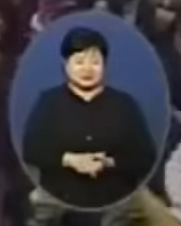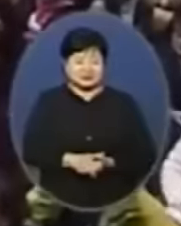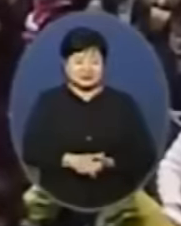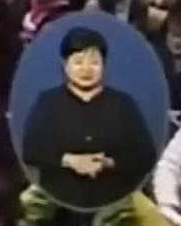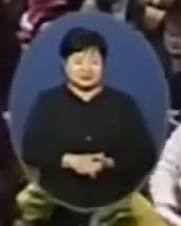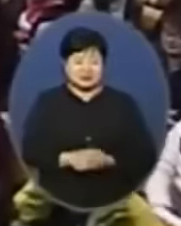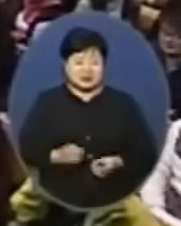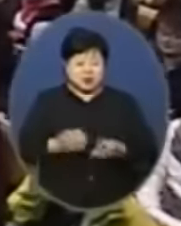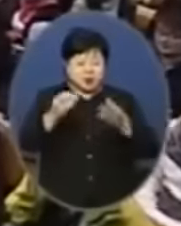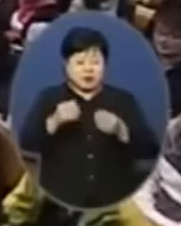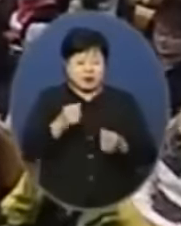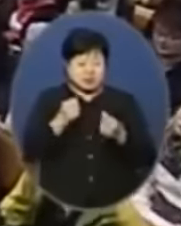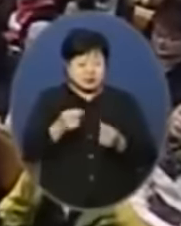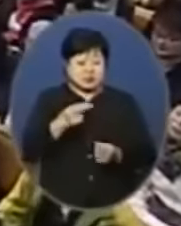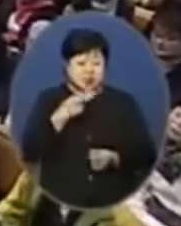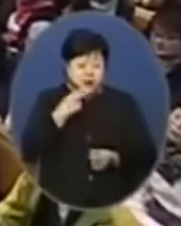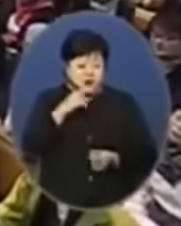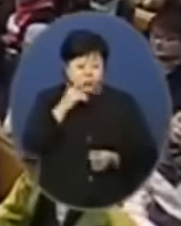폭발적인 힘은 없어도